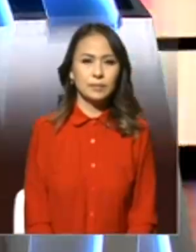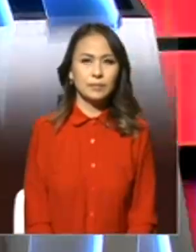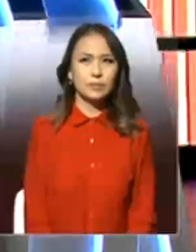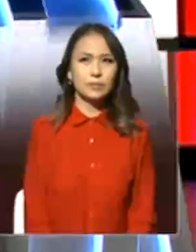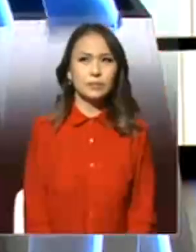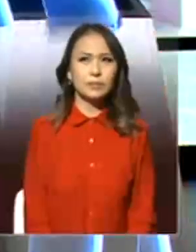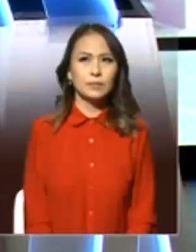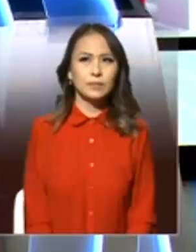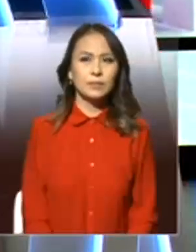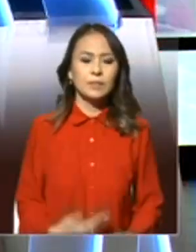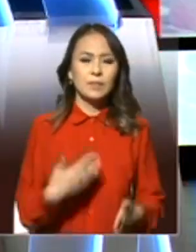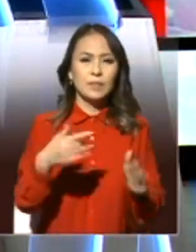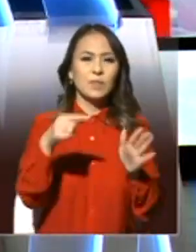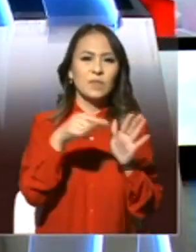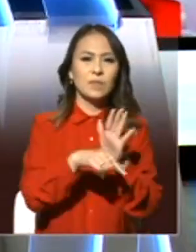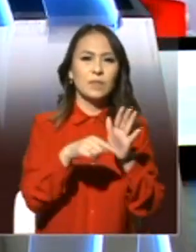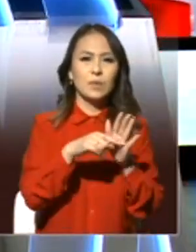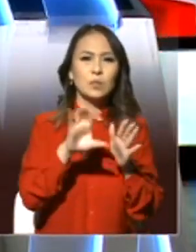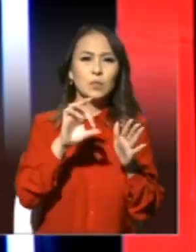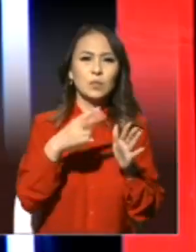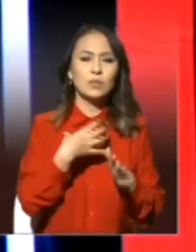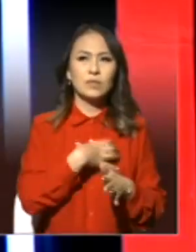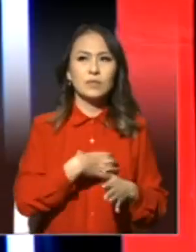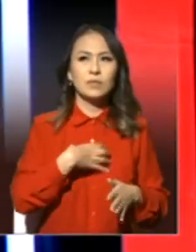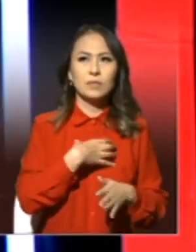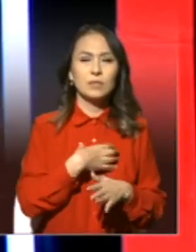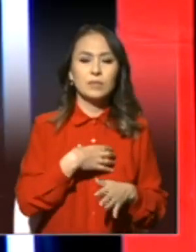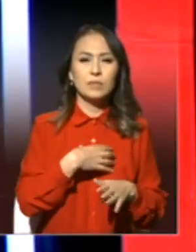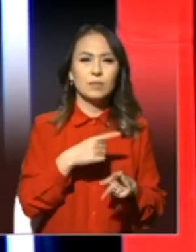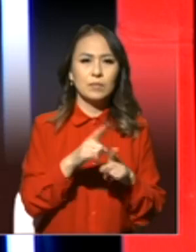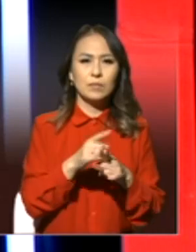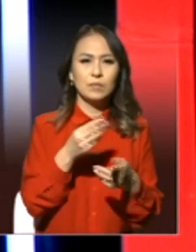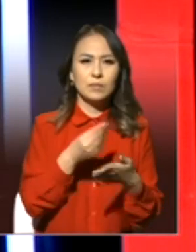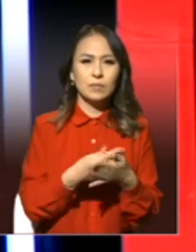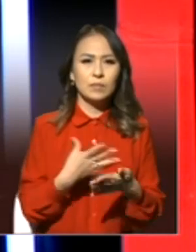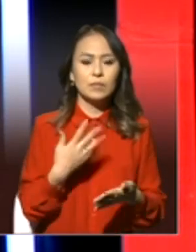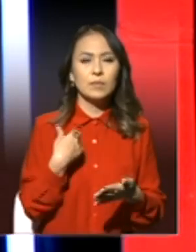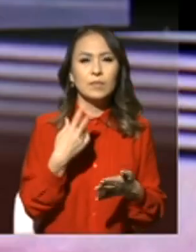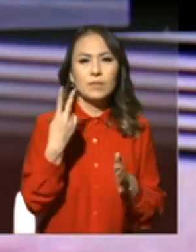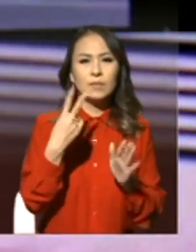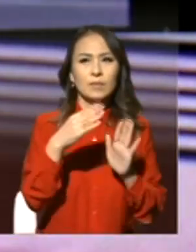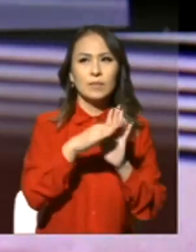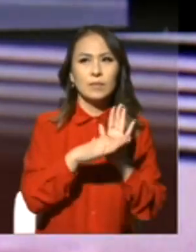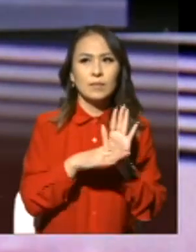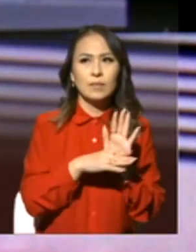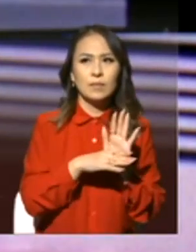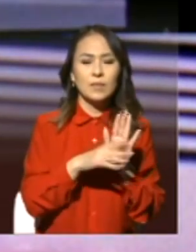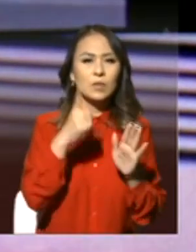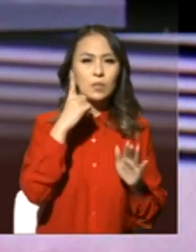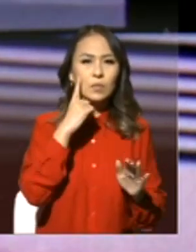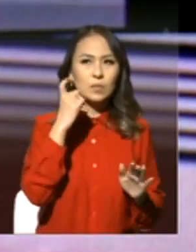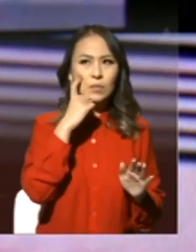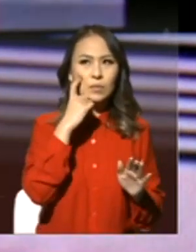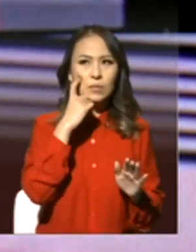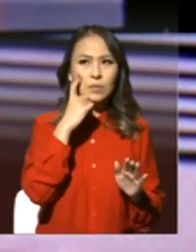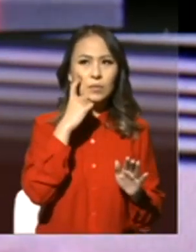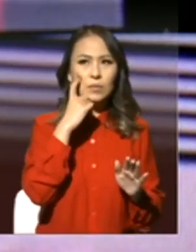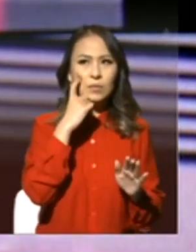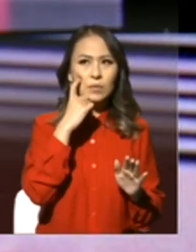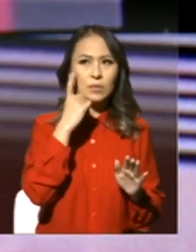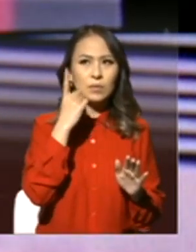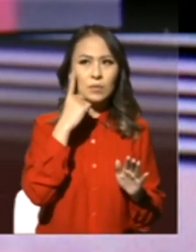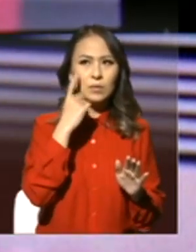енді соның ішіндегі әлеуметтік маңызы бар азық-түліктерді де біз айтып отырмыз. Екі ақ позиция шеттен әкелетін. Қант пен қант көп әкелінеді.